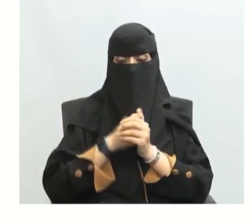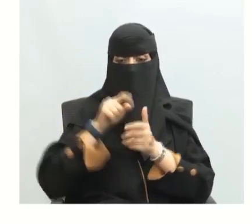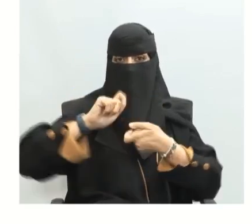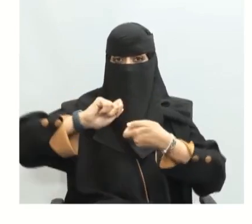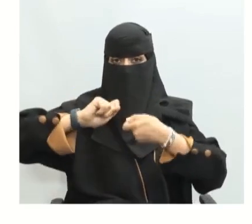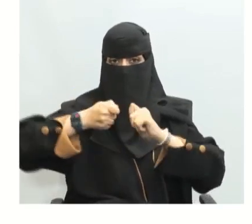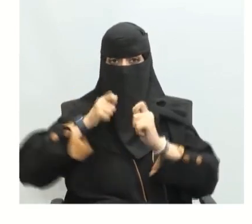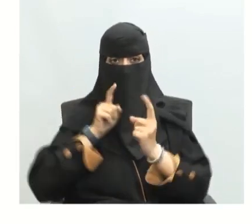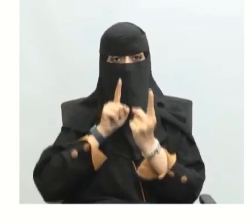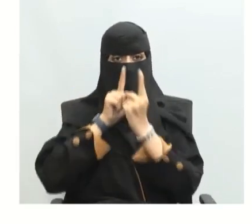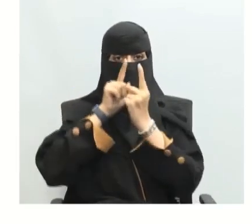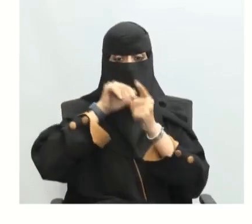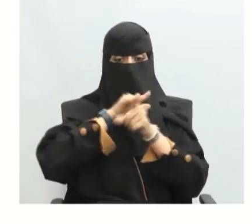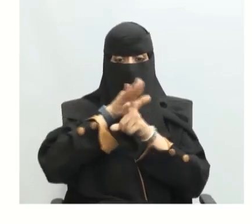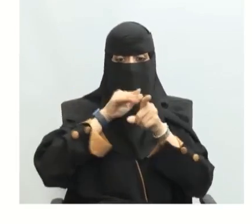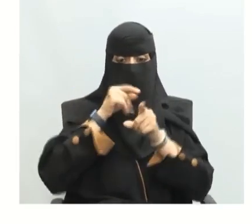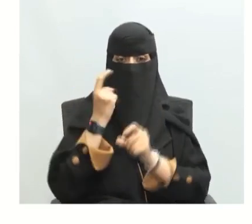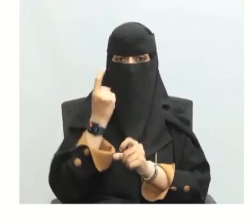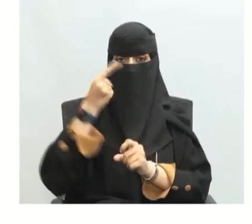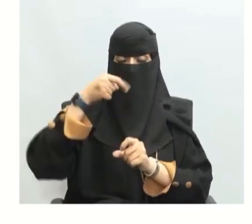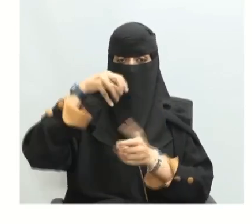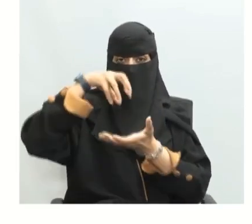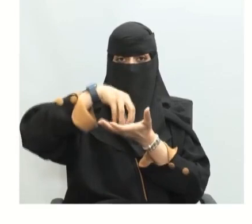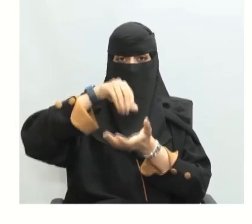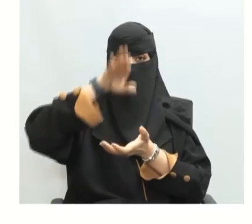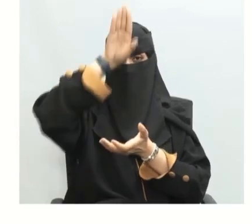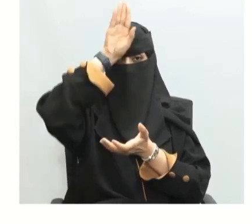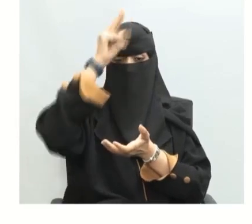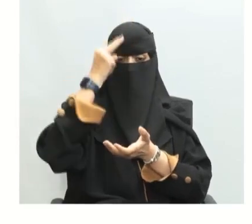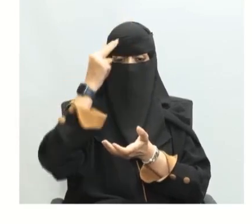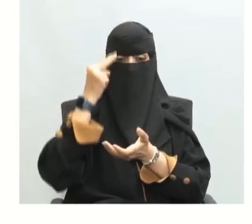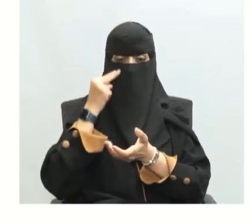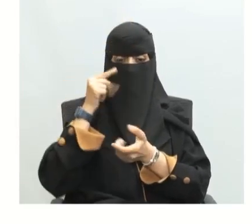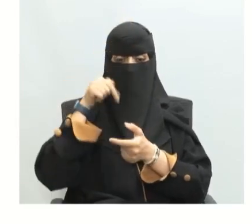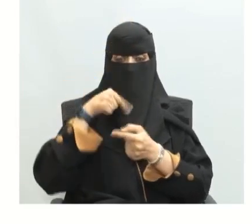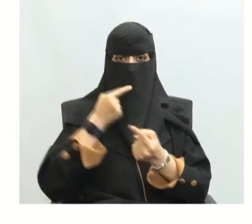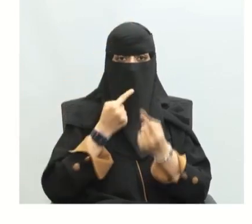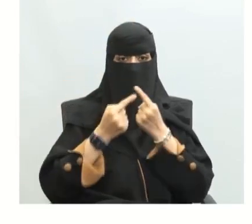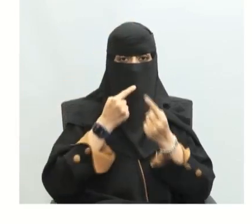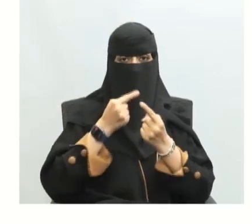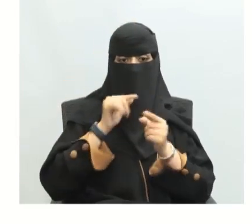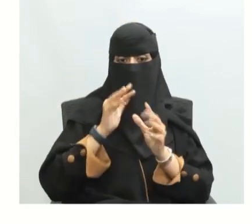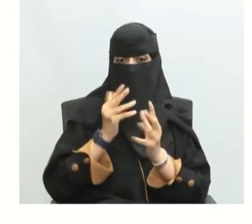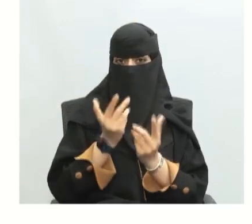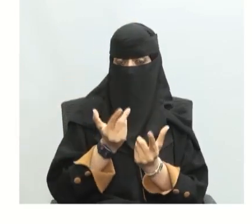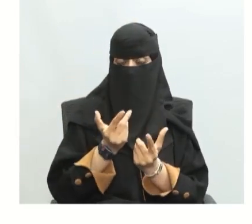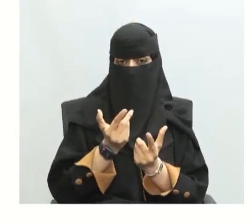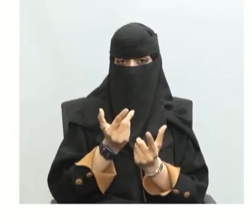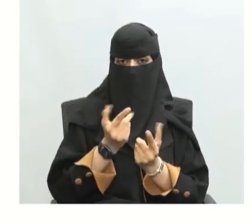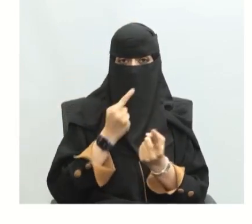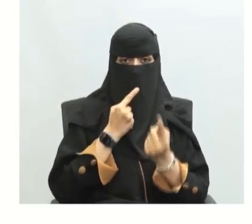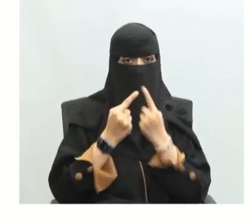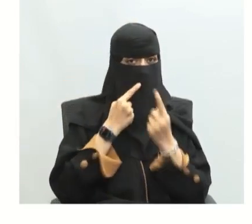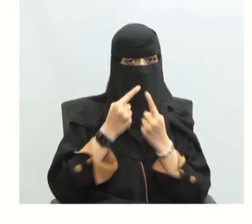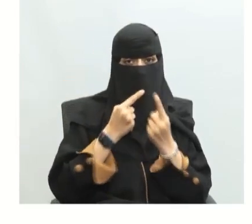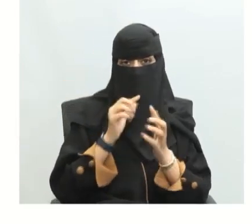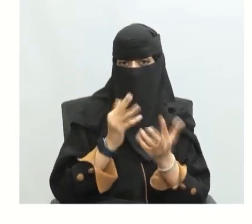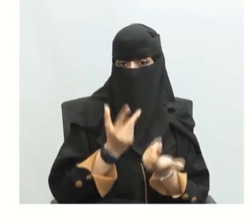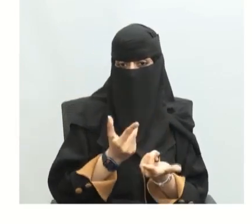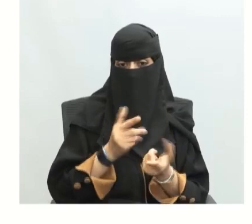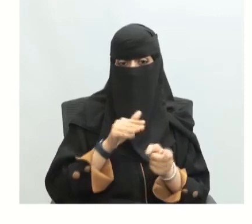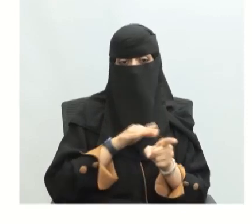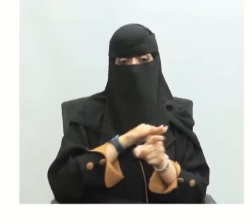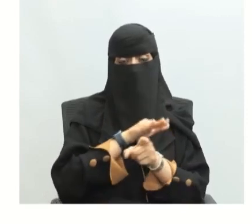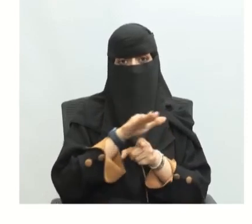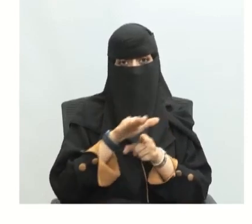عقد اللقاء الوطني العاشر لمركز الملك عبد العزيز للحوار سنكمل هذه العبارات